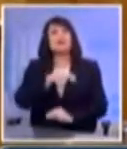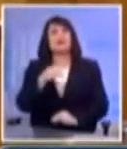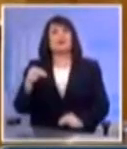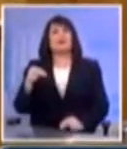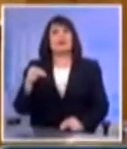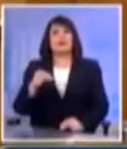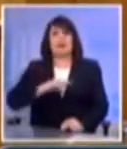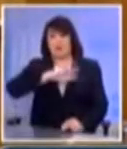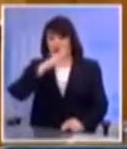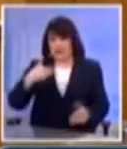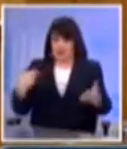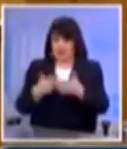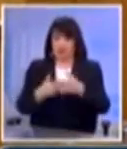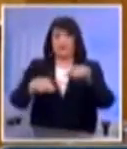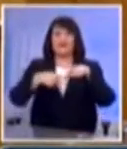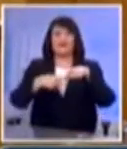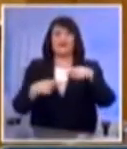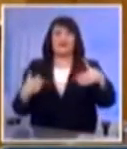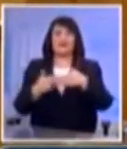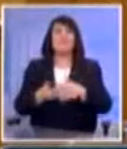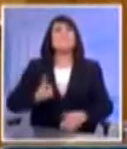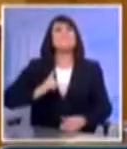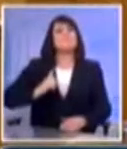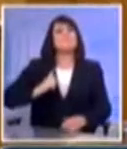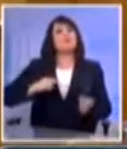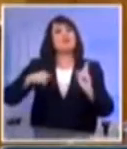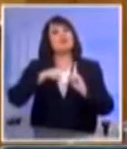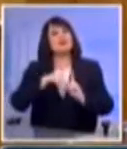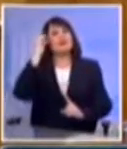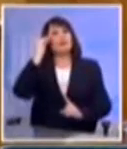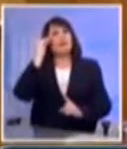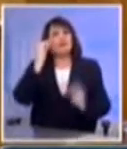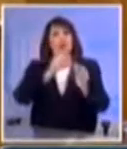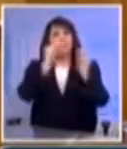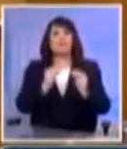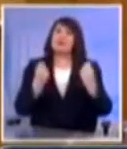Και μέχρι το τέλος του χρόνου περιμένουμε θετικές ειδήσεις και από αυτό το μέτωπο.